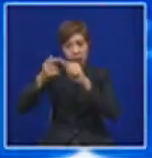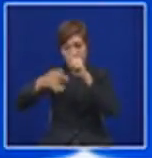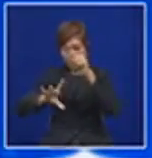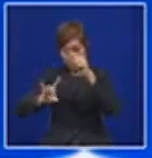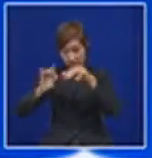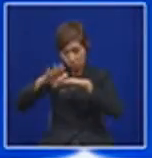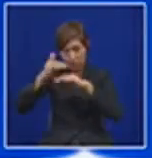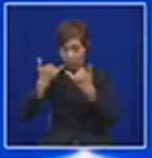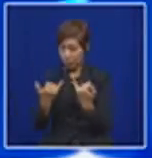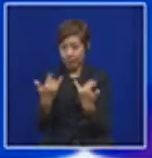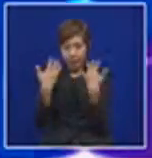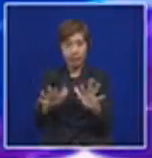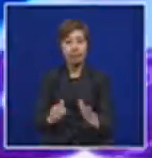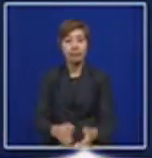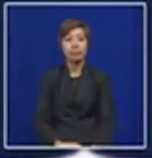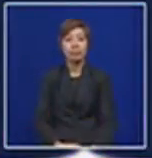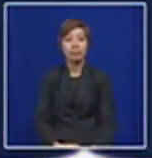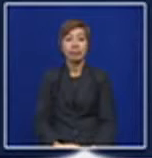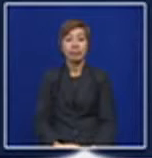ภายในวันนี้ค่ะ